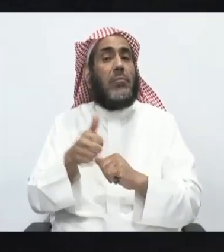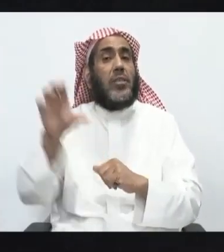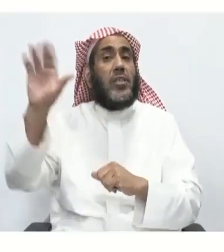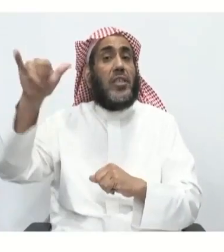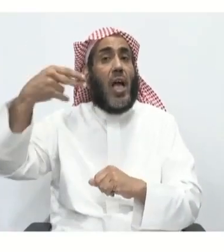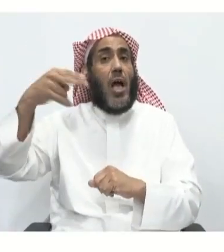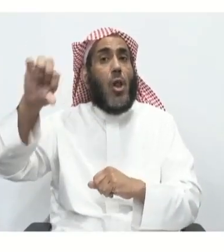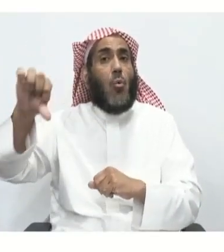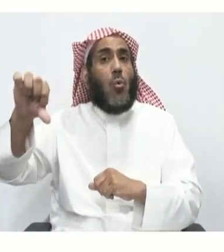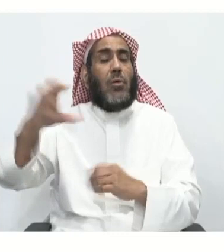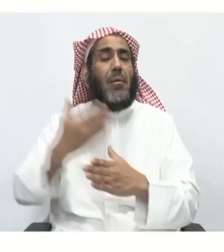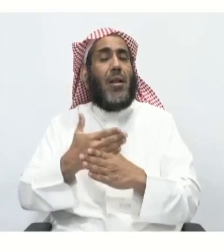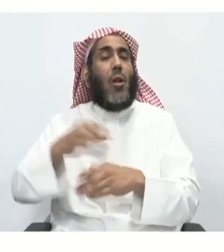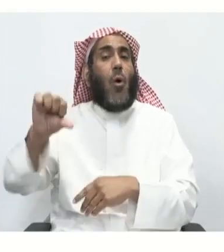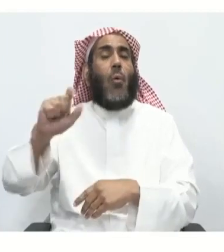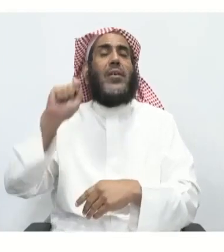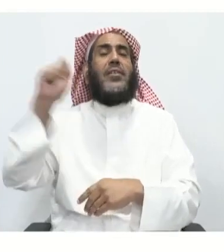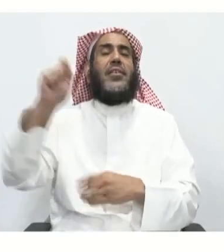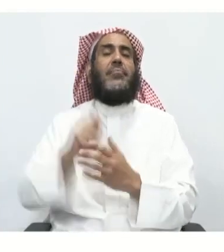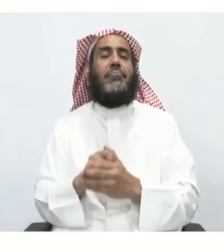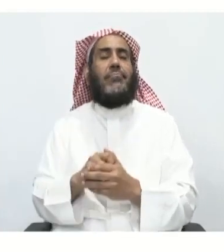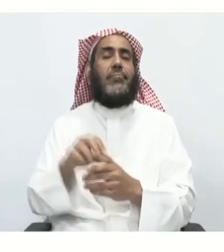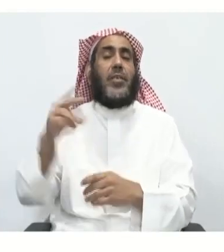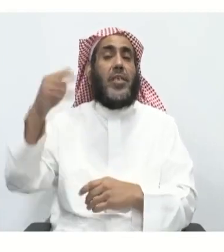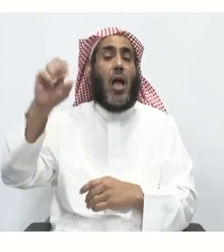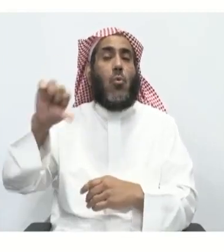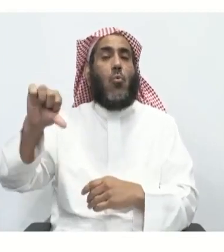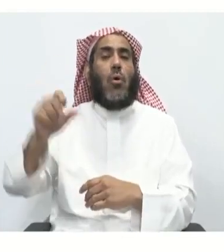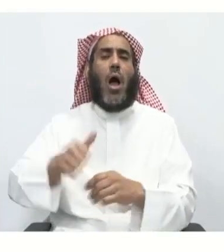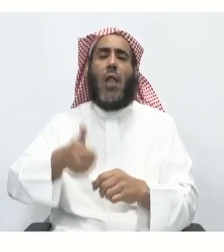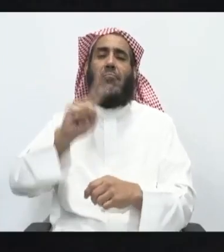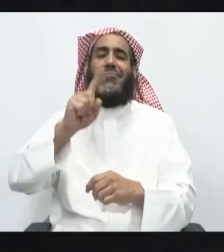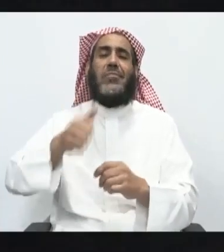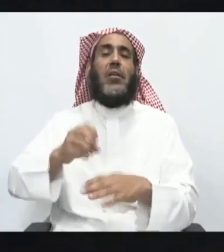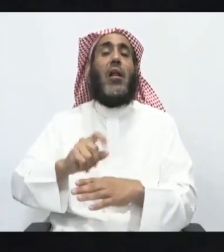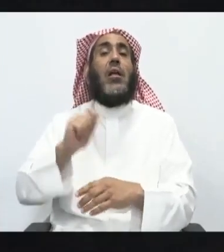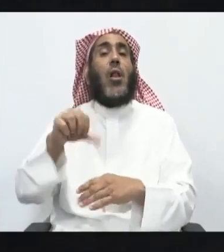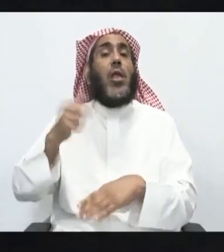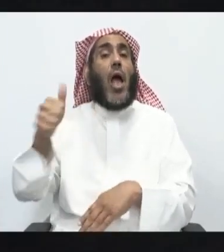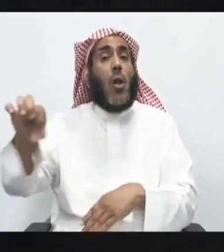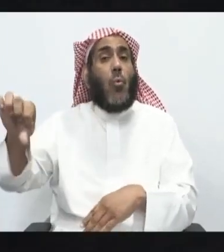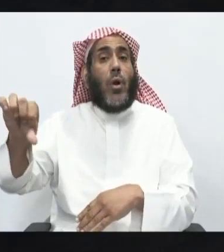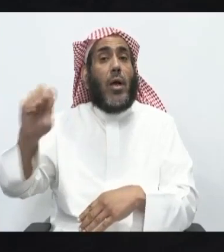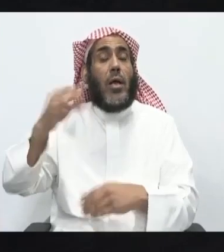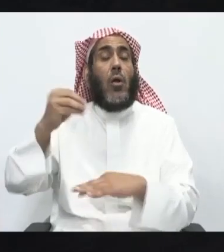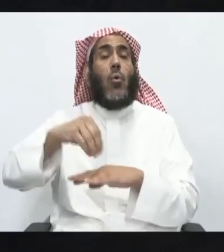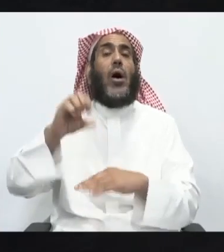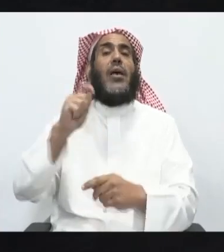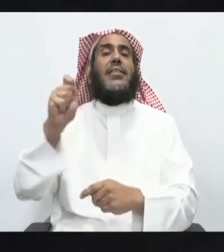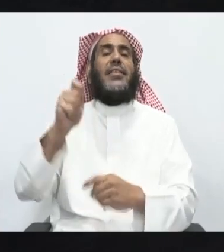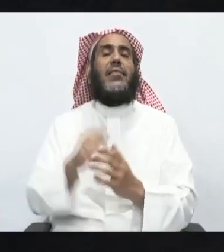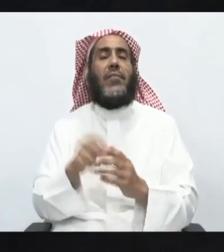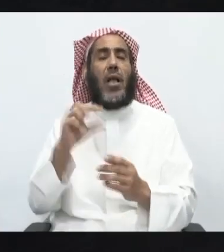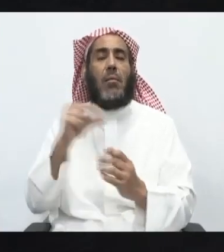لا هنا لان الواو هنا اصليه لان الواو هنا اصليه ويقول اذكر سبب فالواو هنا يعلو اصليه في